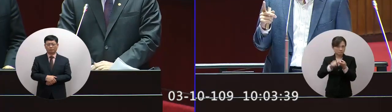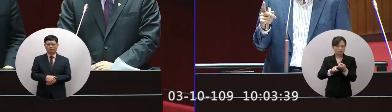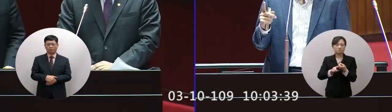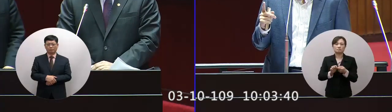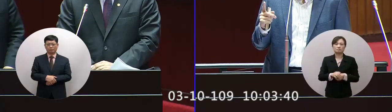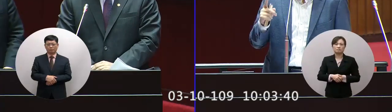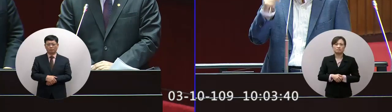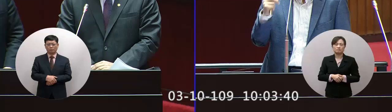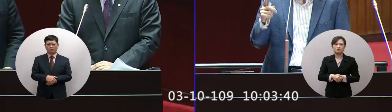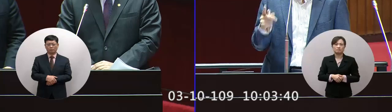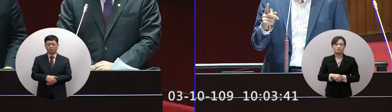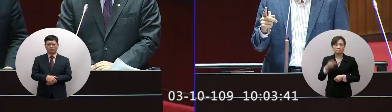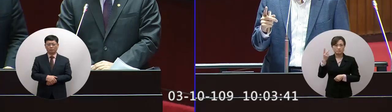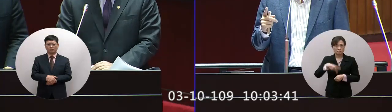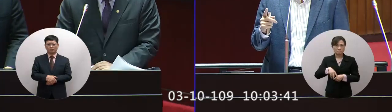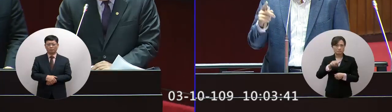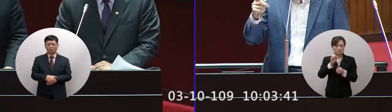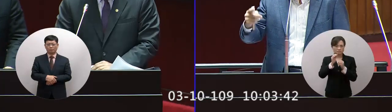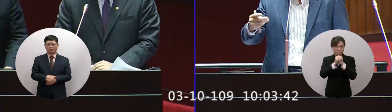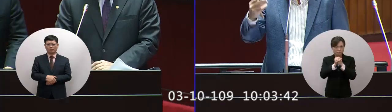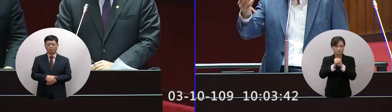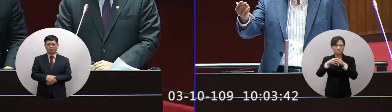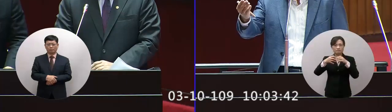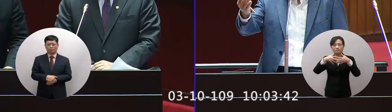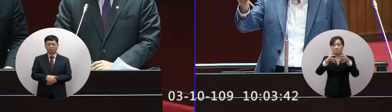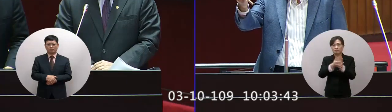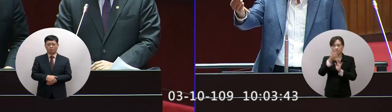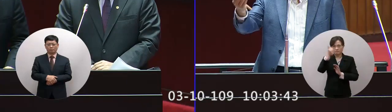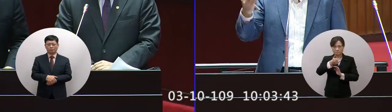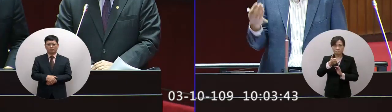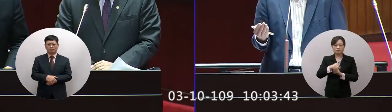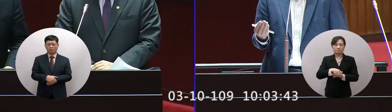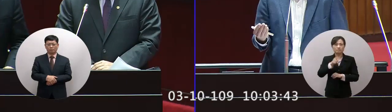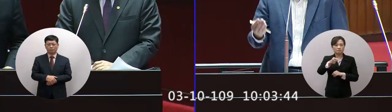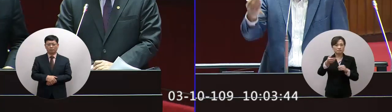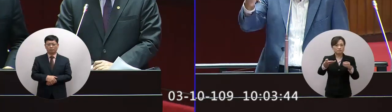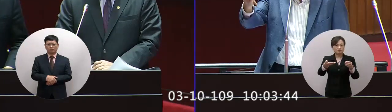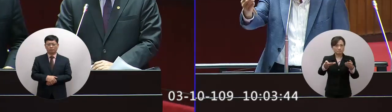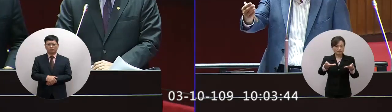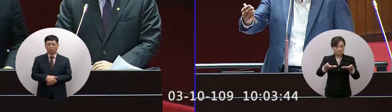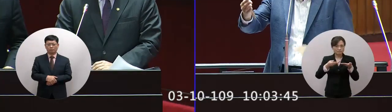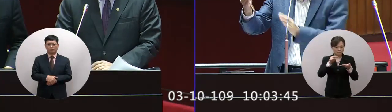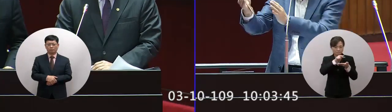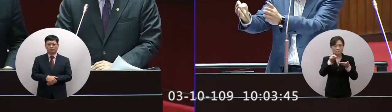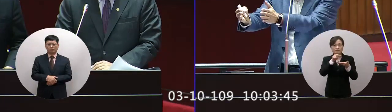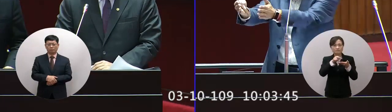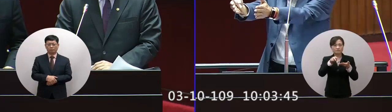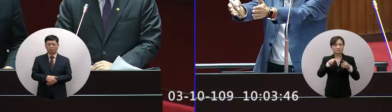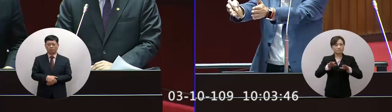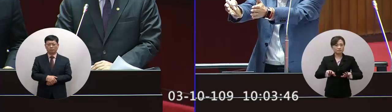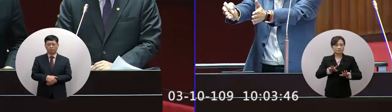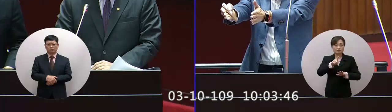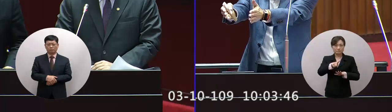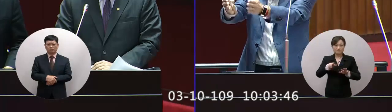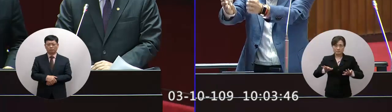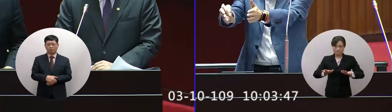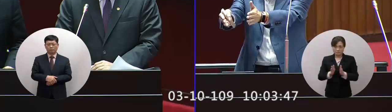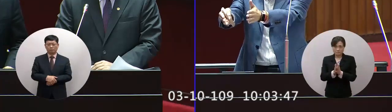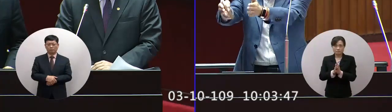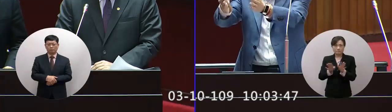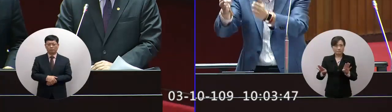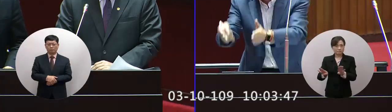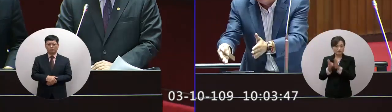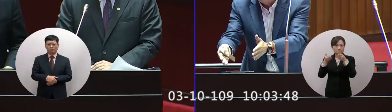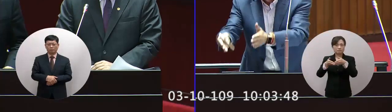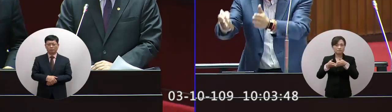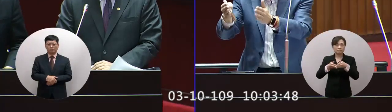别强调我要拜托部长因为事后我要拜托你要给我看一下这一次你们马上现在就要启动国